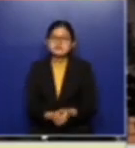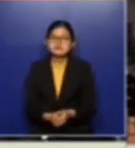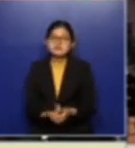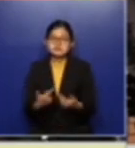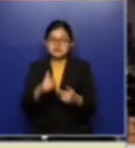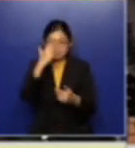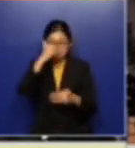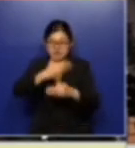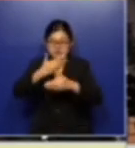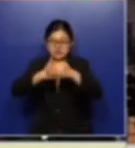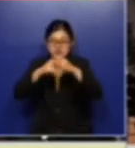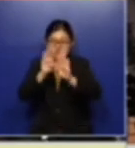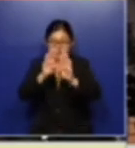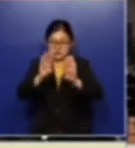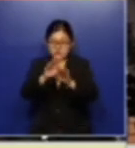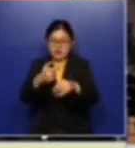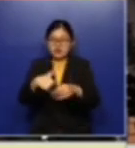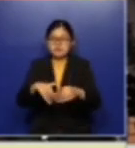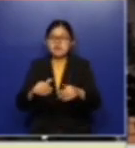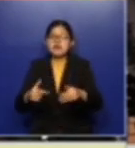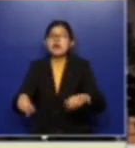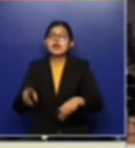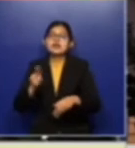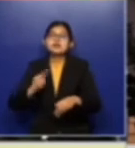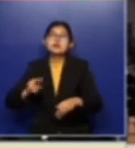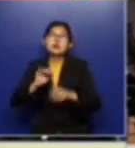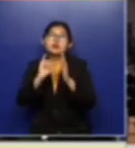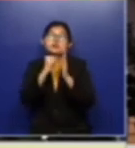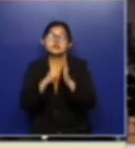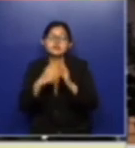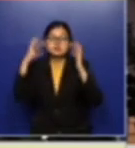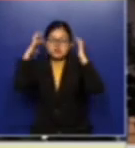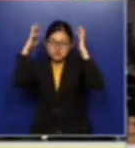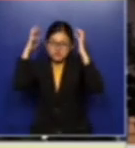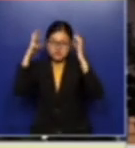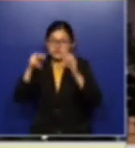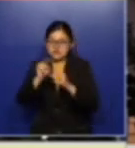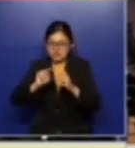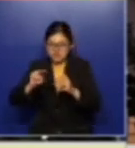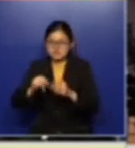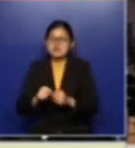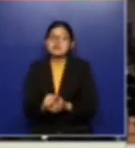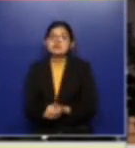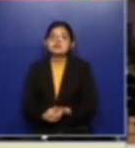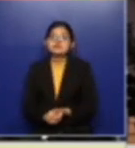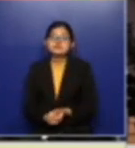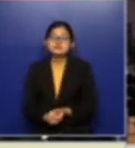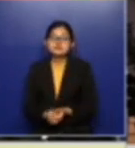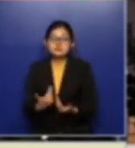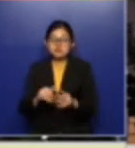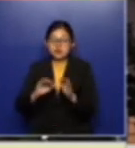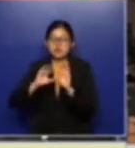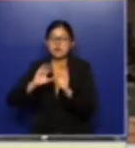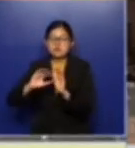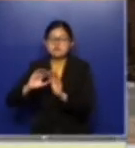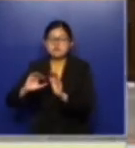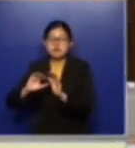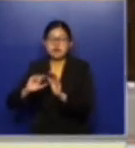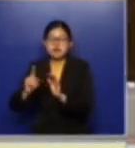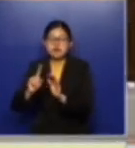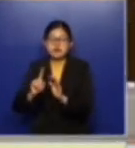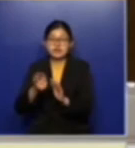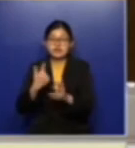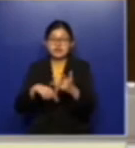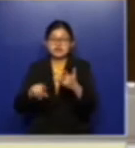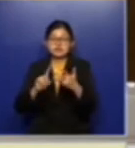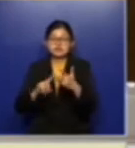ระบุรีครับนี่พูดถึงในเขตของชลประทานสิ่งเหล่านี้ขอฝากท่านไปและประการสุดท้าย